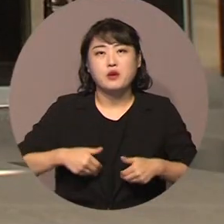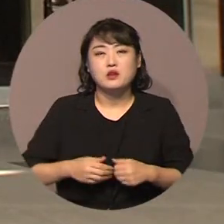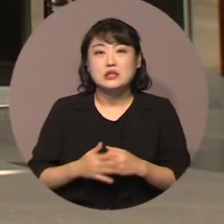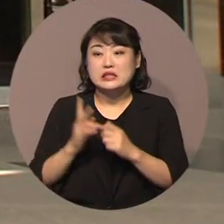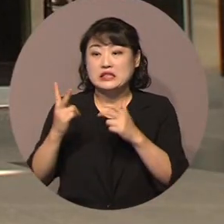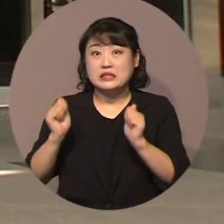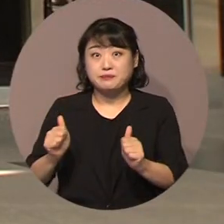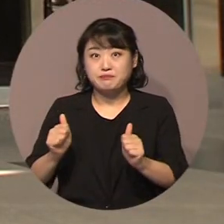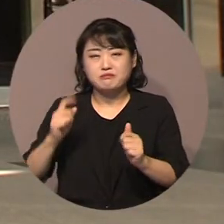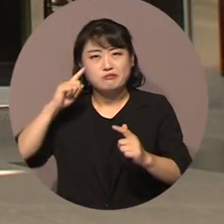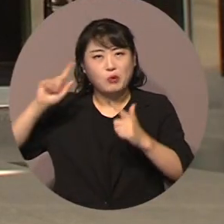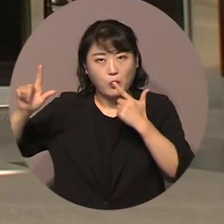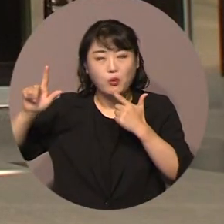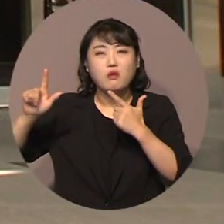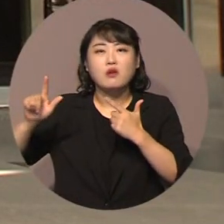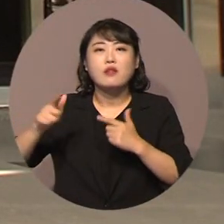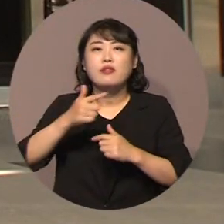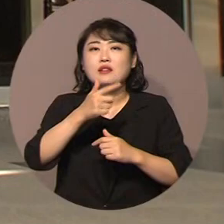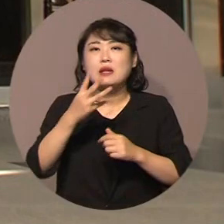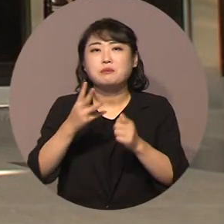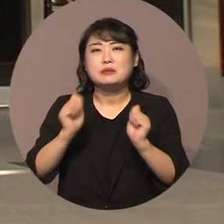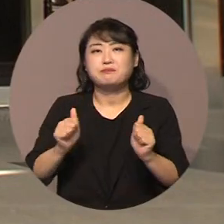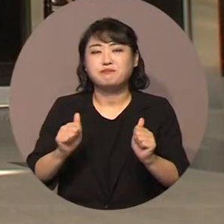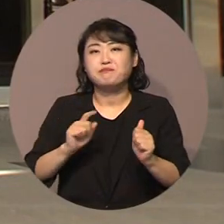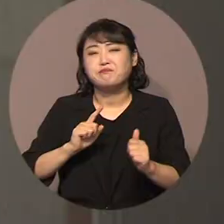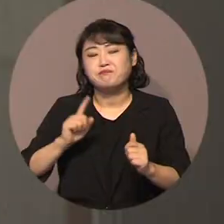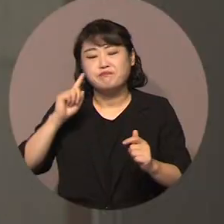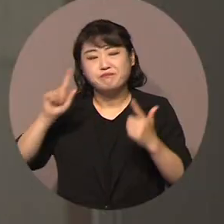2심 판결에도 불복해 대법원의 상고했습니다